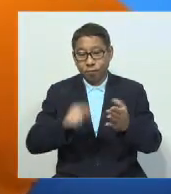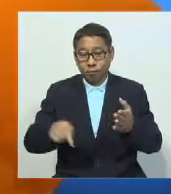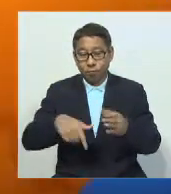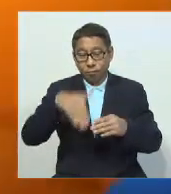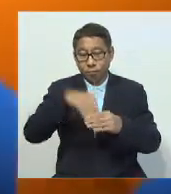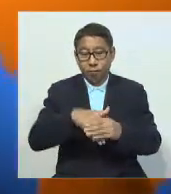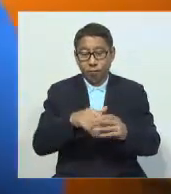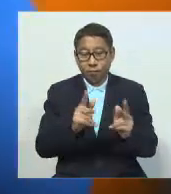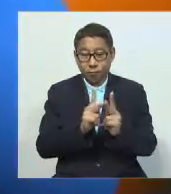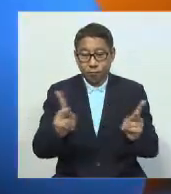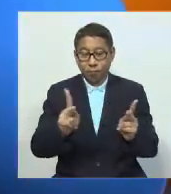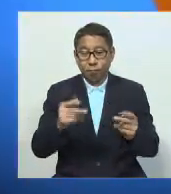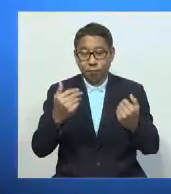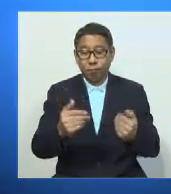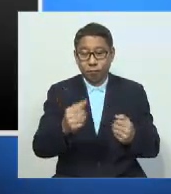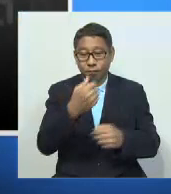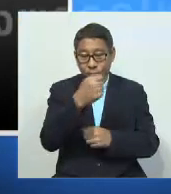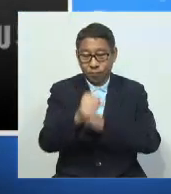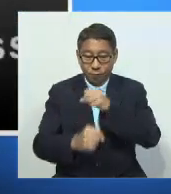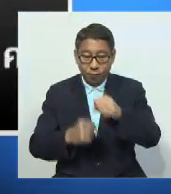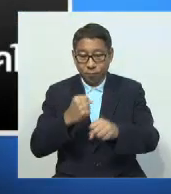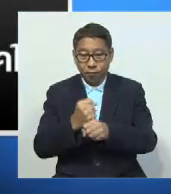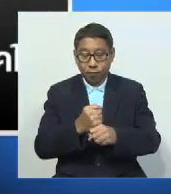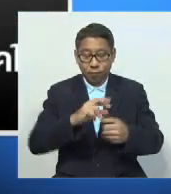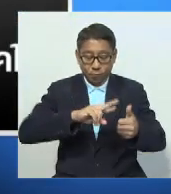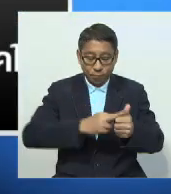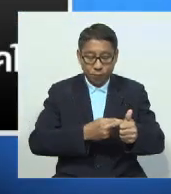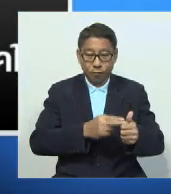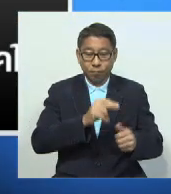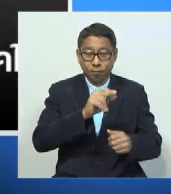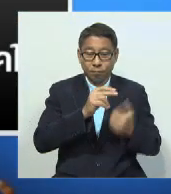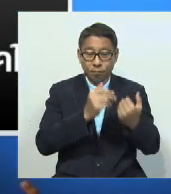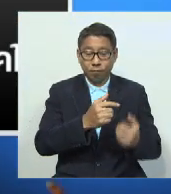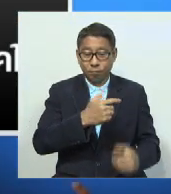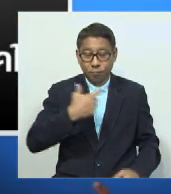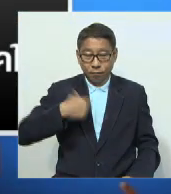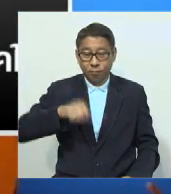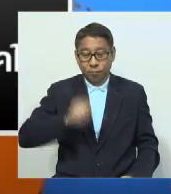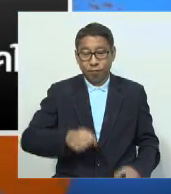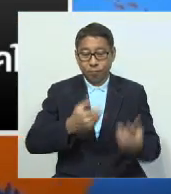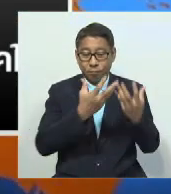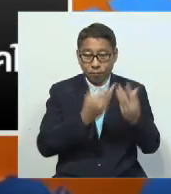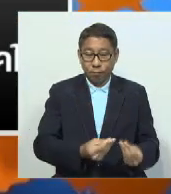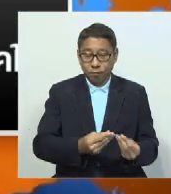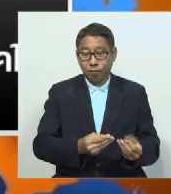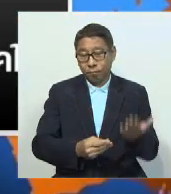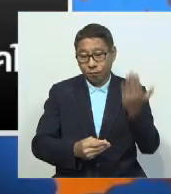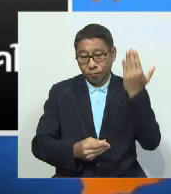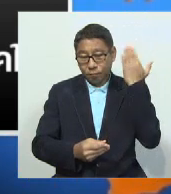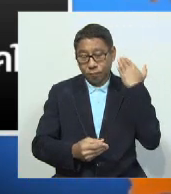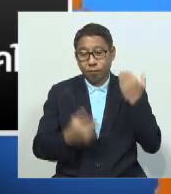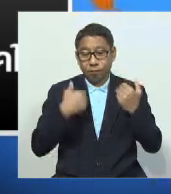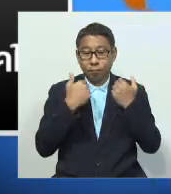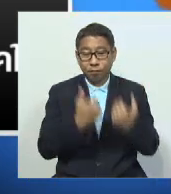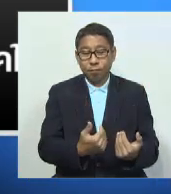ของคณะกรรมการบริหารพรรคเป็นเวลา10ปีนับตั้งแต่วันที่ศาลมีคำสั่งยุบพรรคซึ่งก็คือเมื่อวานนี้นะฮะเนื่อง